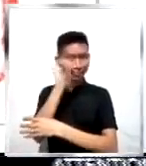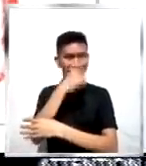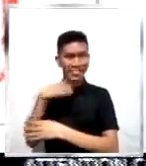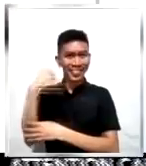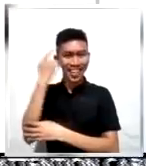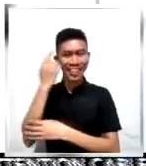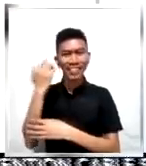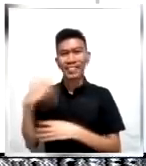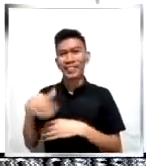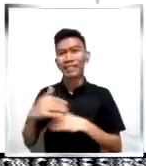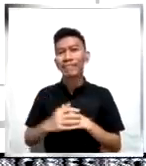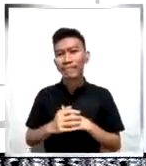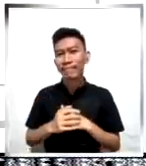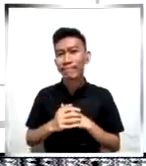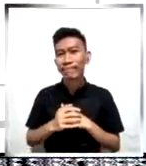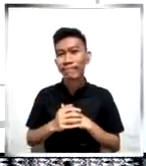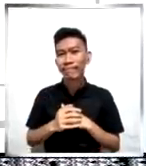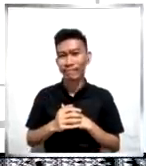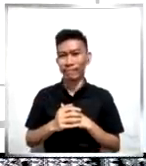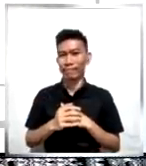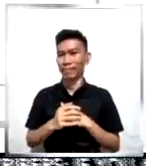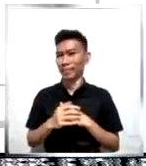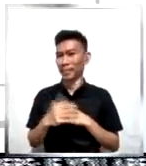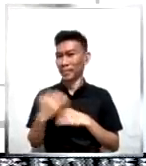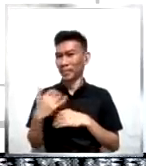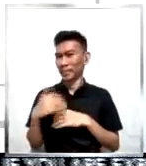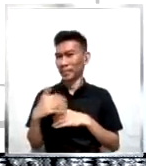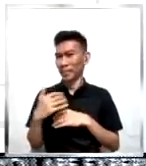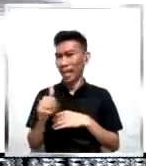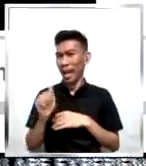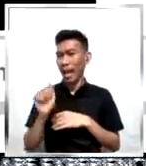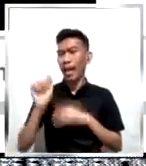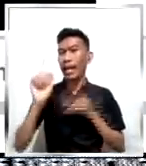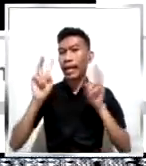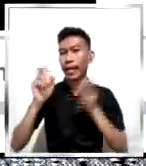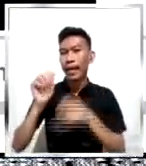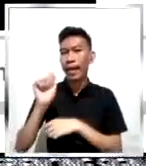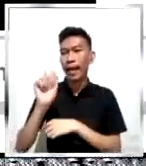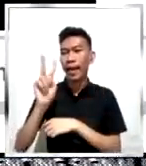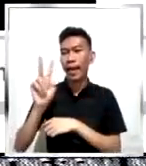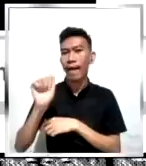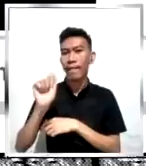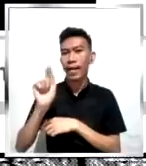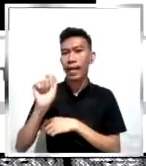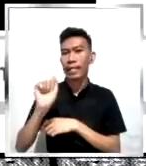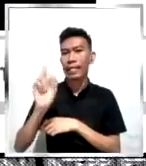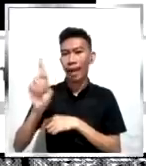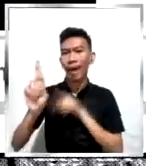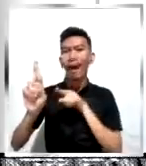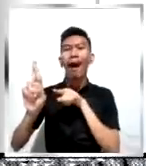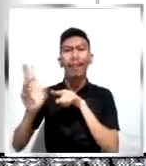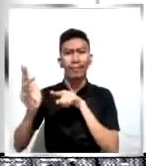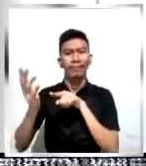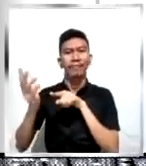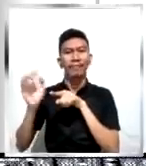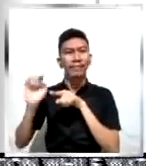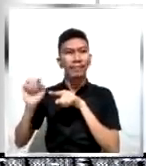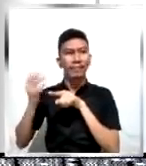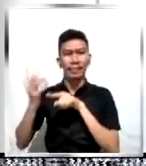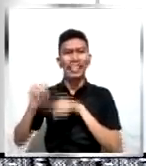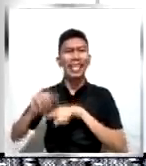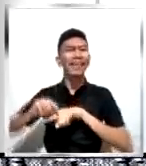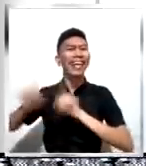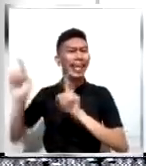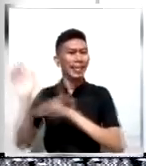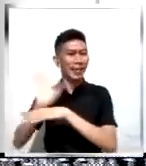ava? Avatar daw ang tawag dyan. Hindi ang avatar na yan. Ang avatar